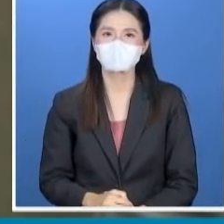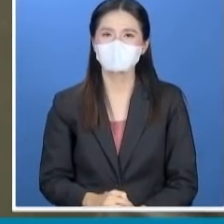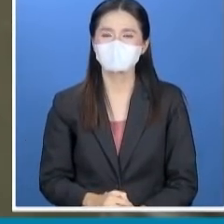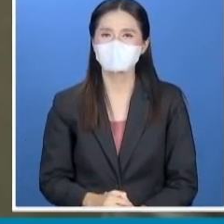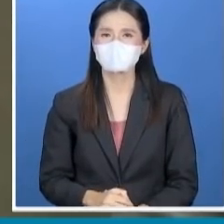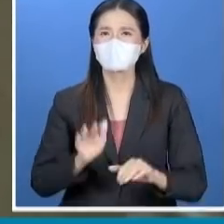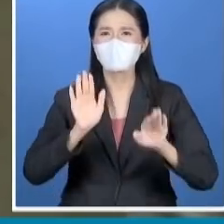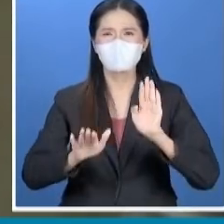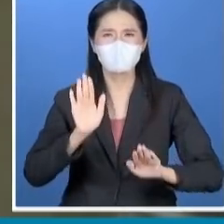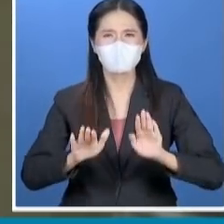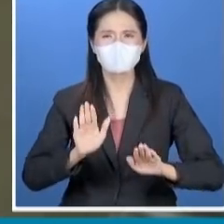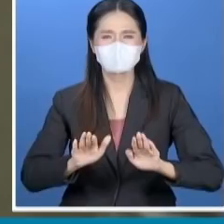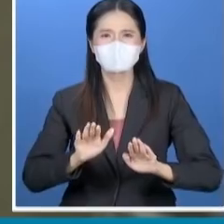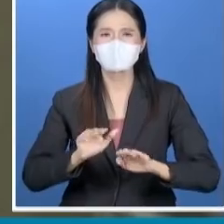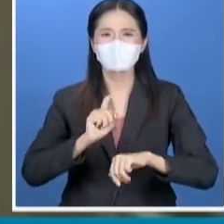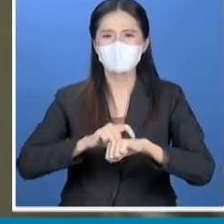โดยประมาณว่า